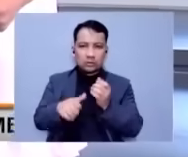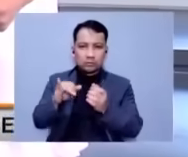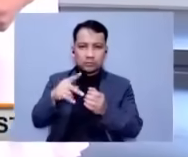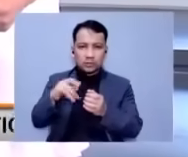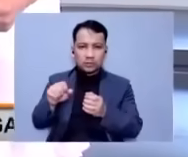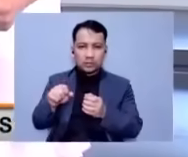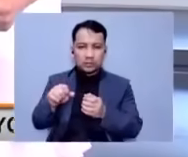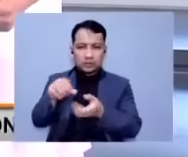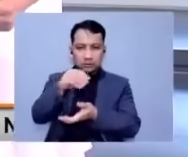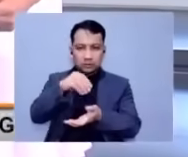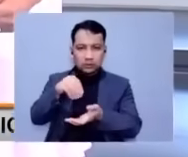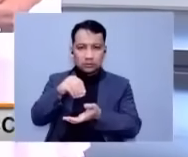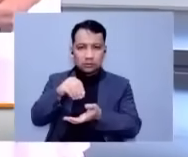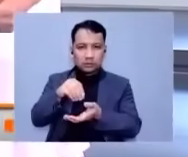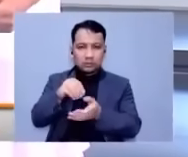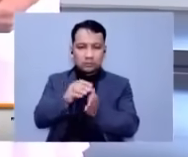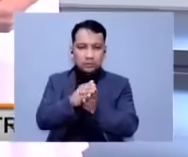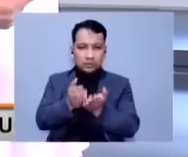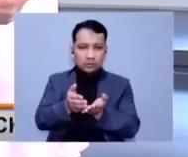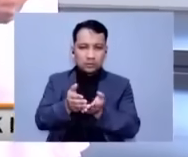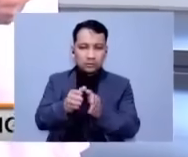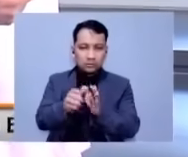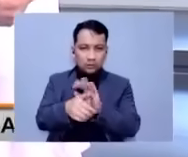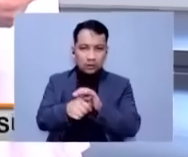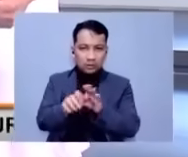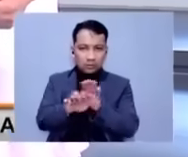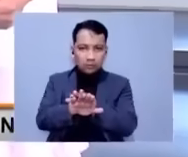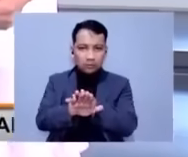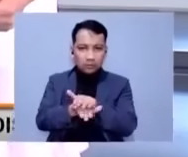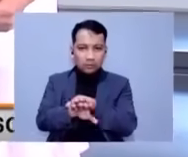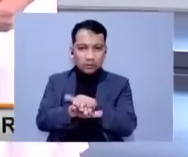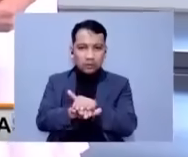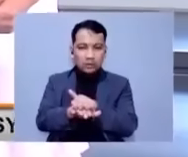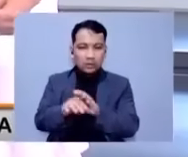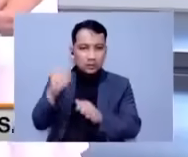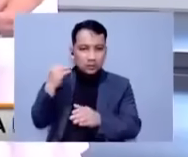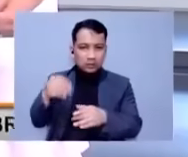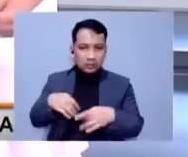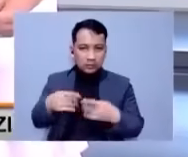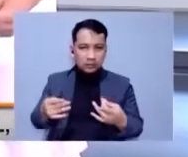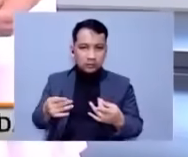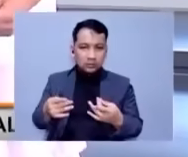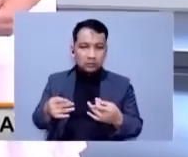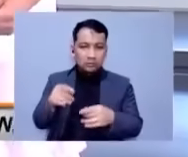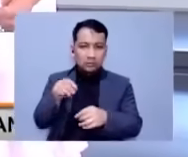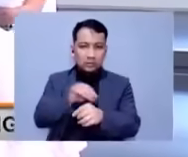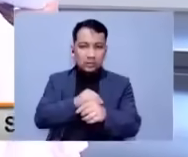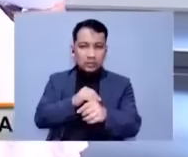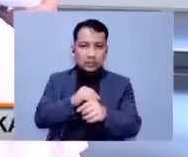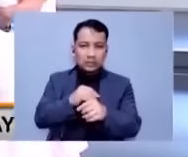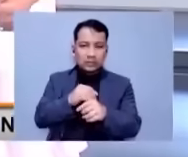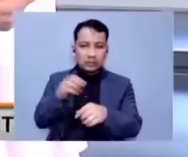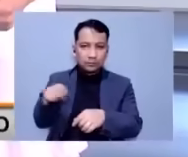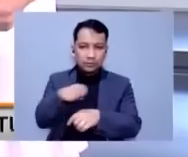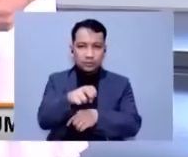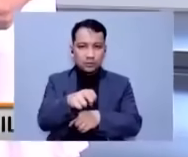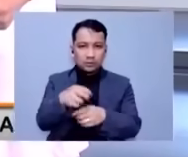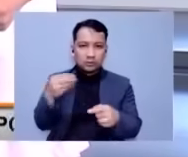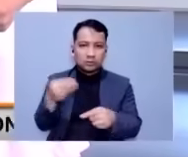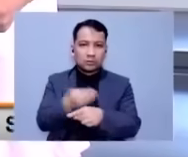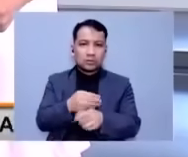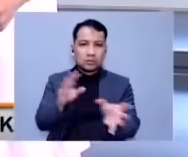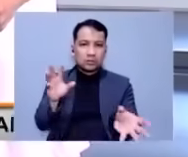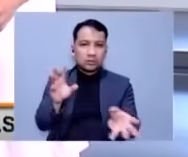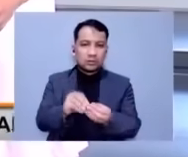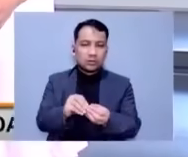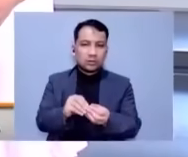pinulbos na shell ng pagong, river silt, buhok mula sa tiyan ng baka at balat ng ahas. Sa modernong panahon, ang